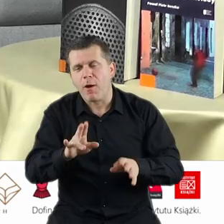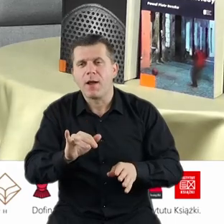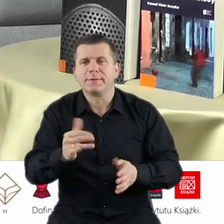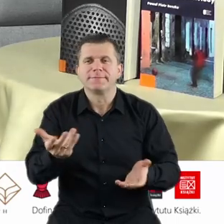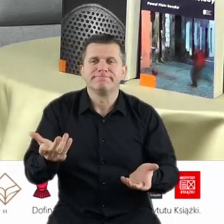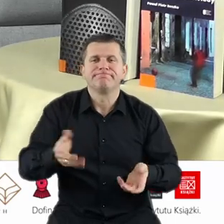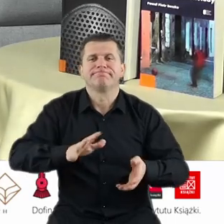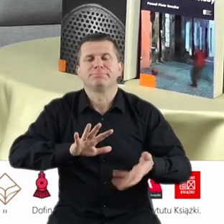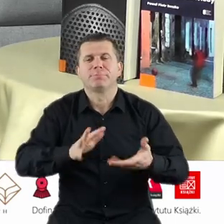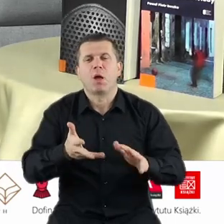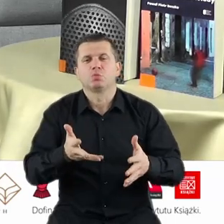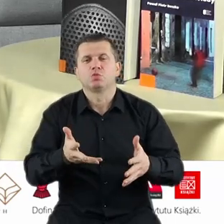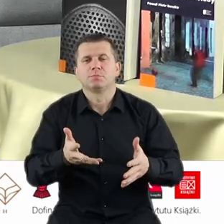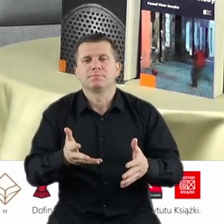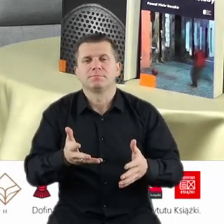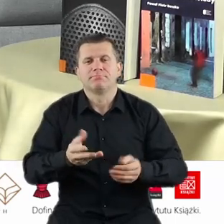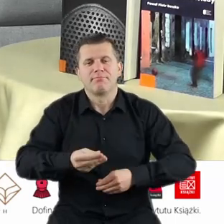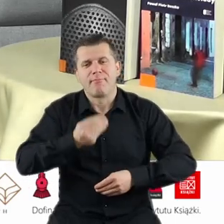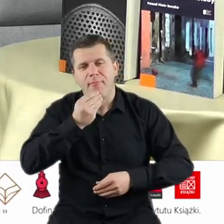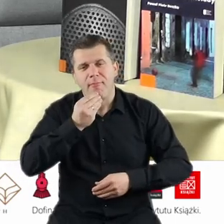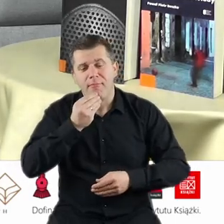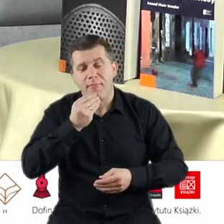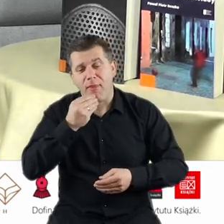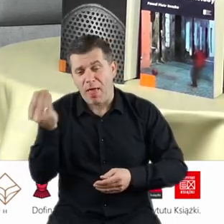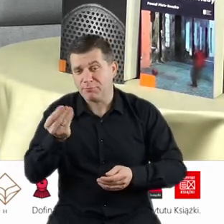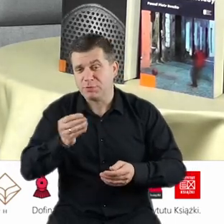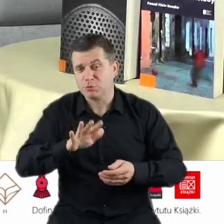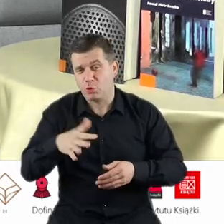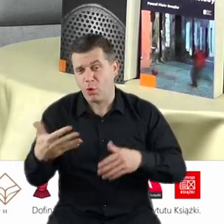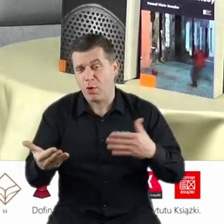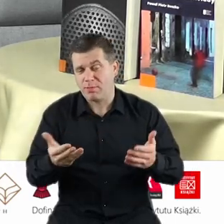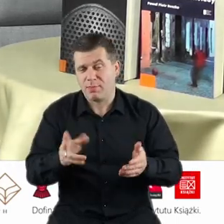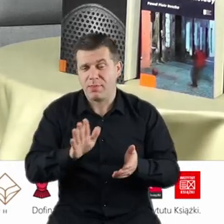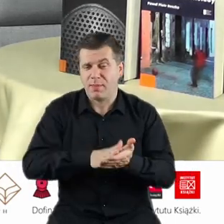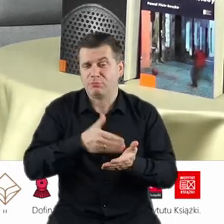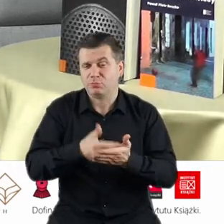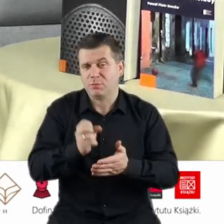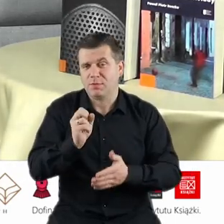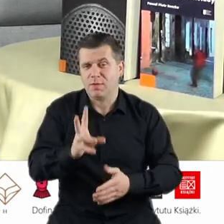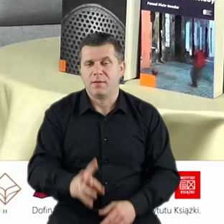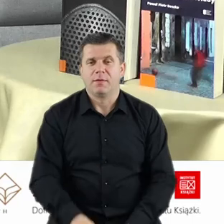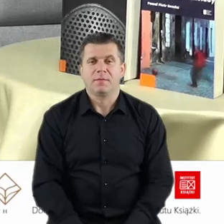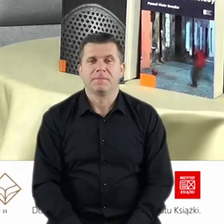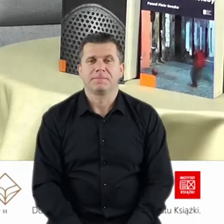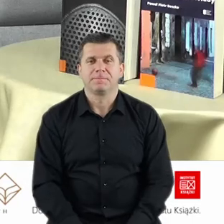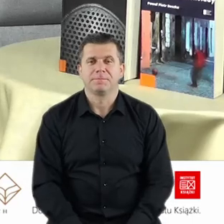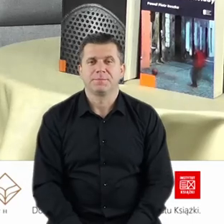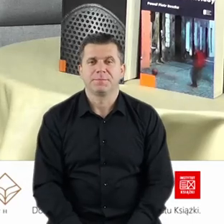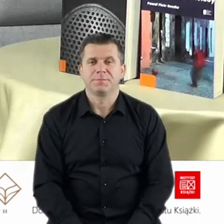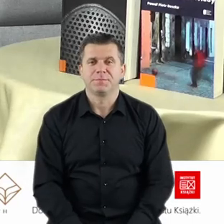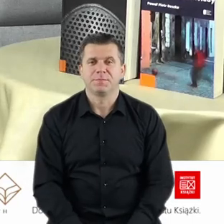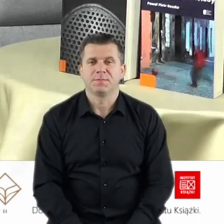chce być pokazany oczywiście w sposób, w Z jak jaki najlepszej strony. na przykład. Prawda?